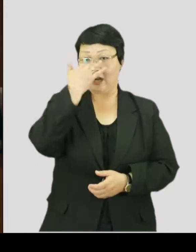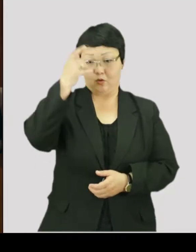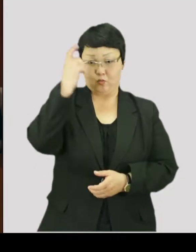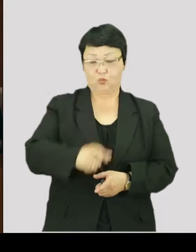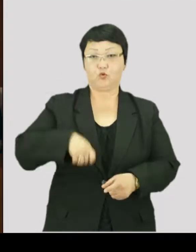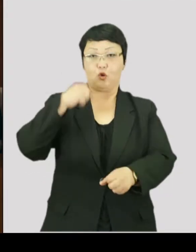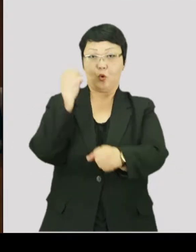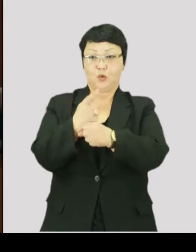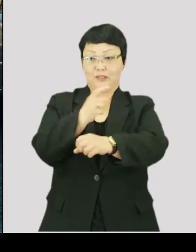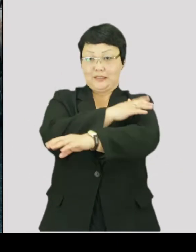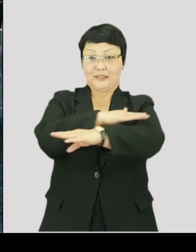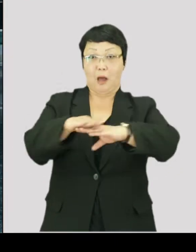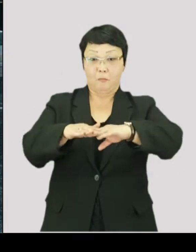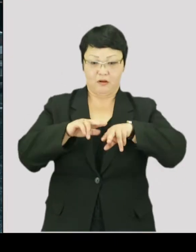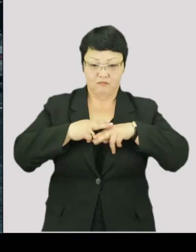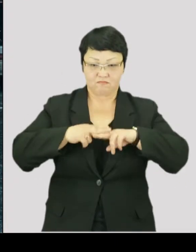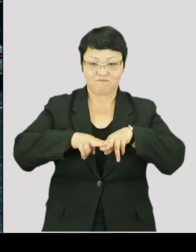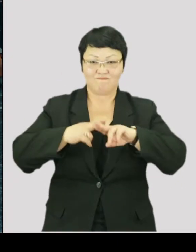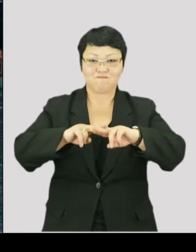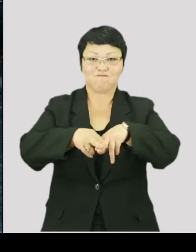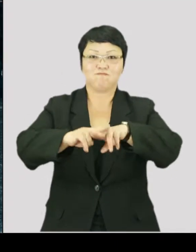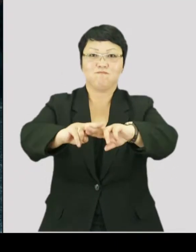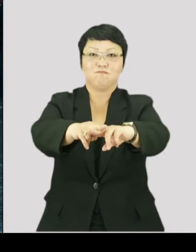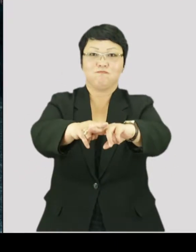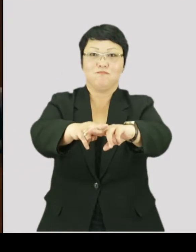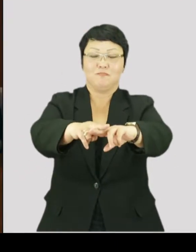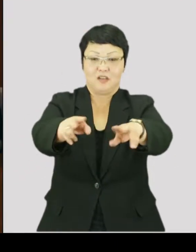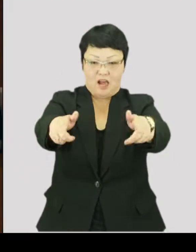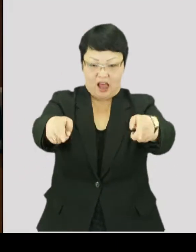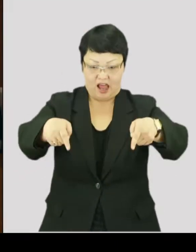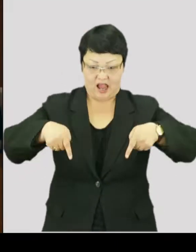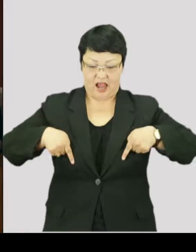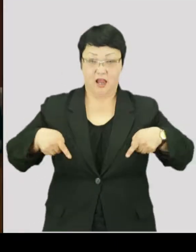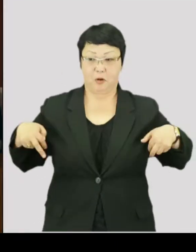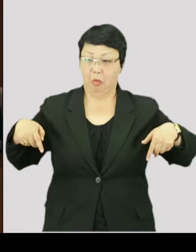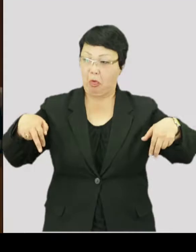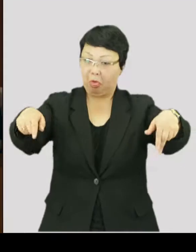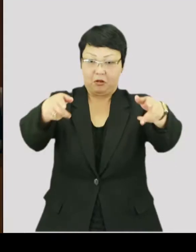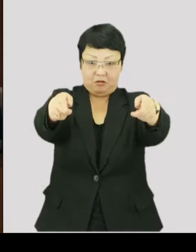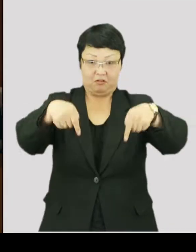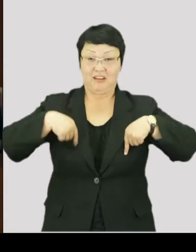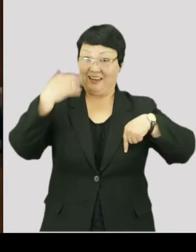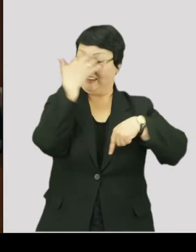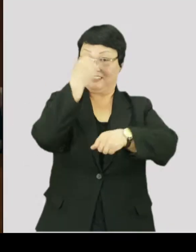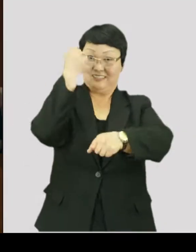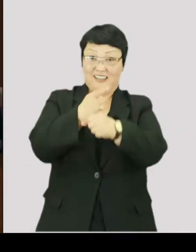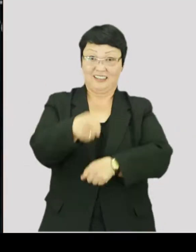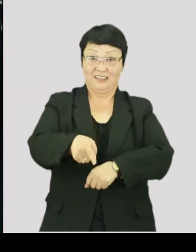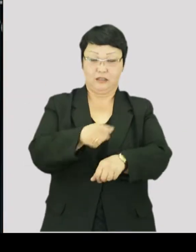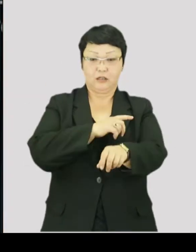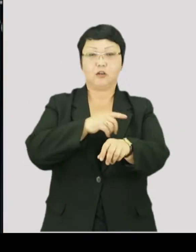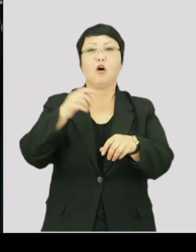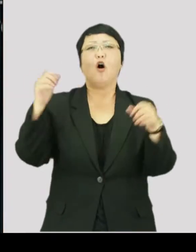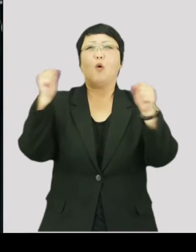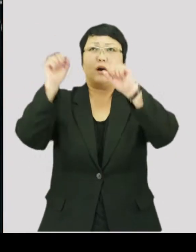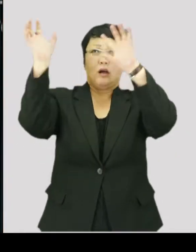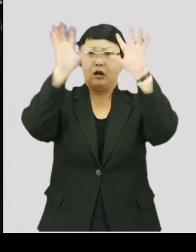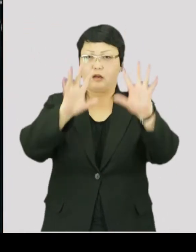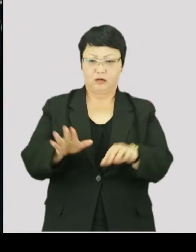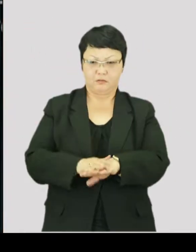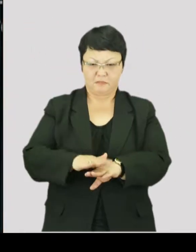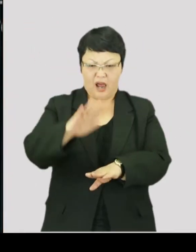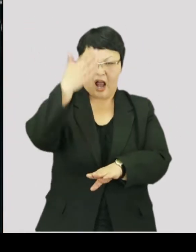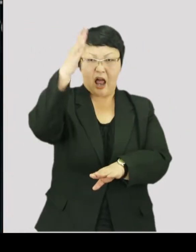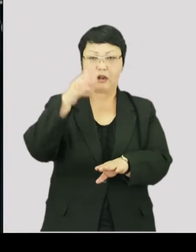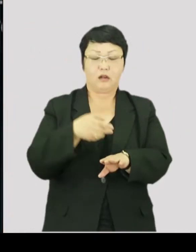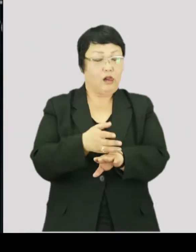жишээлбэл хараагүй зориулагдсан зам байдаг. Тэр маань одоо өвлийн цагт маш их халтргаа гулгаа үүсдэг. Монгол улс хөгжлийн